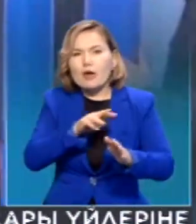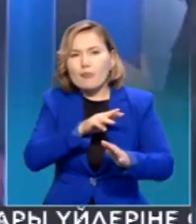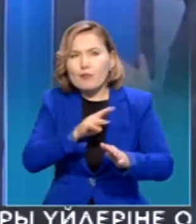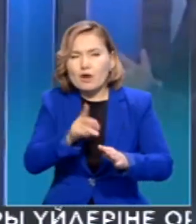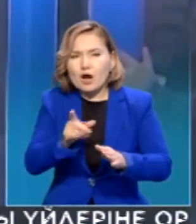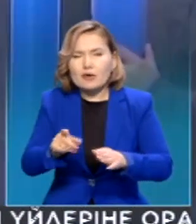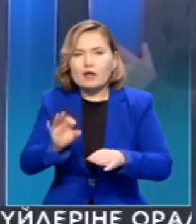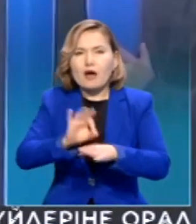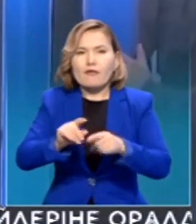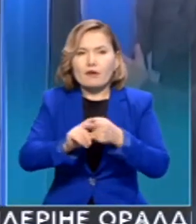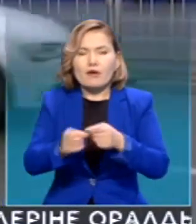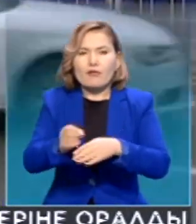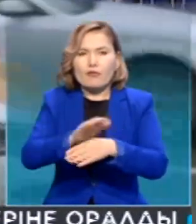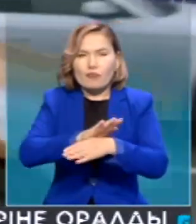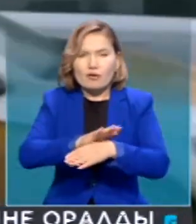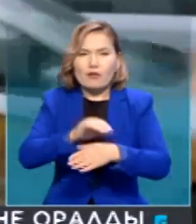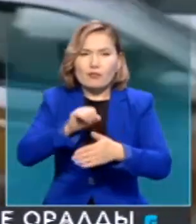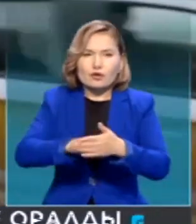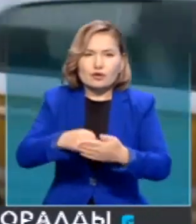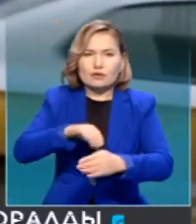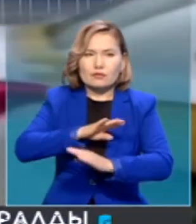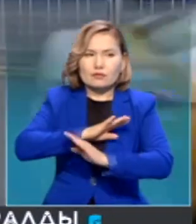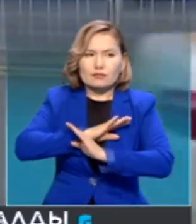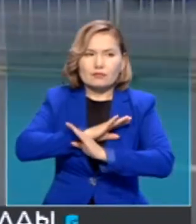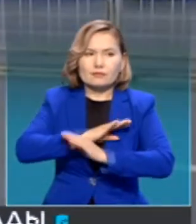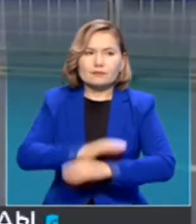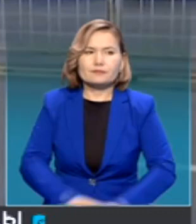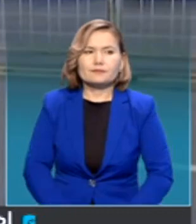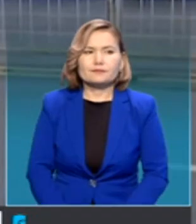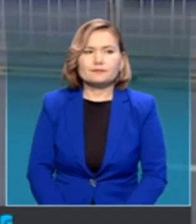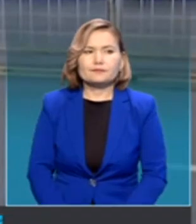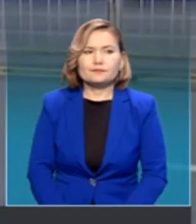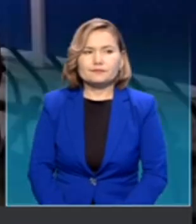адам вирустың құрбанына айналды.